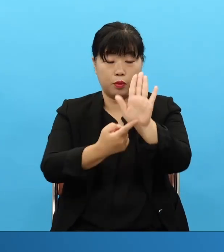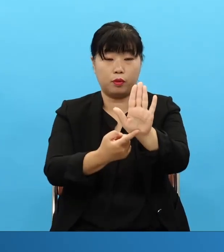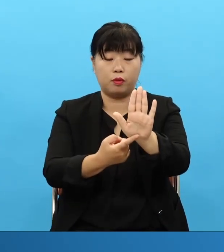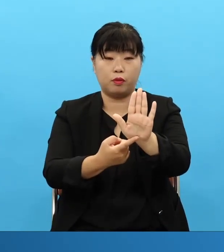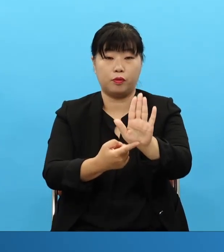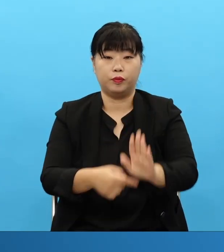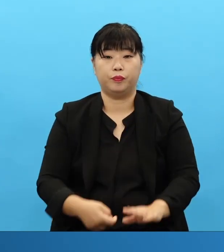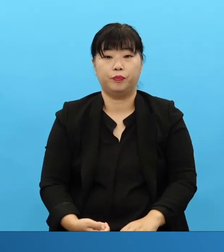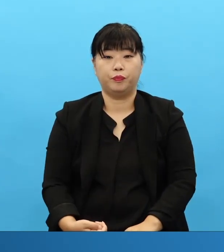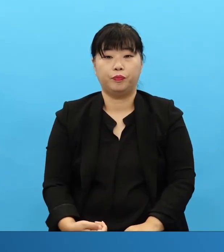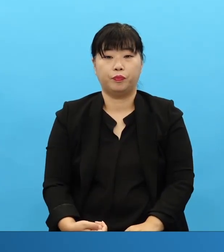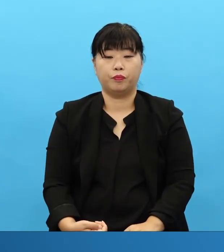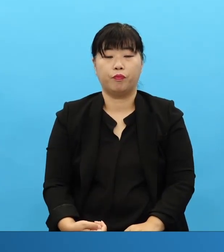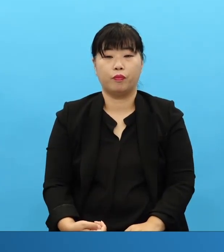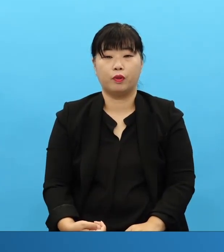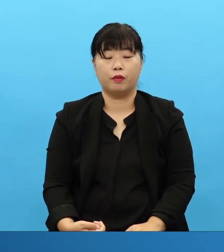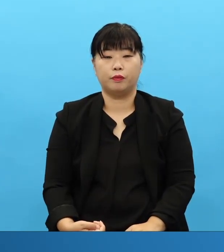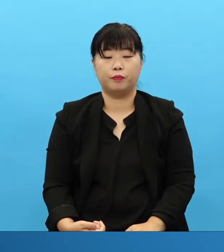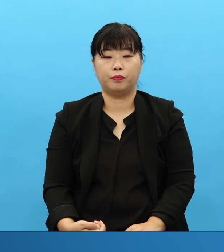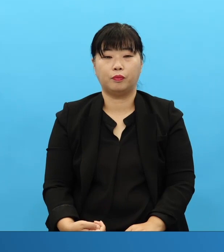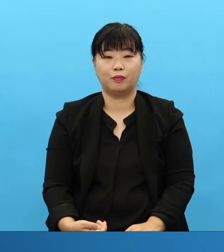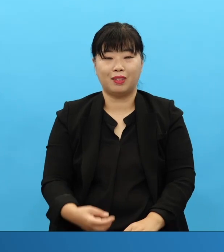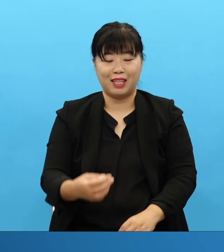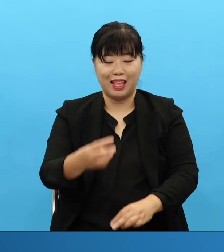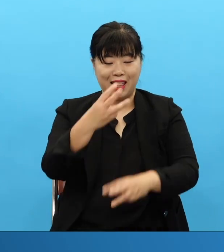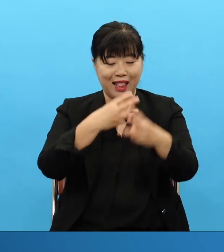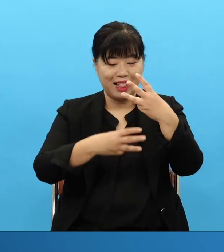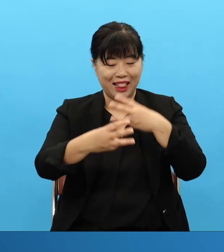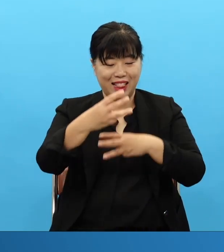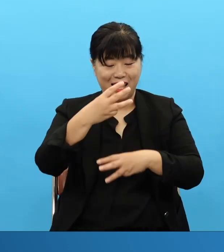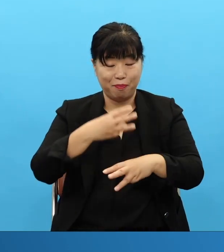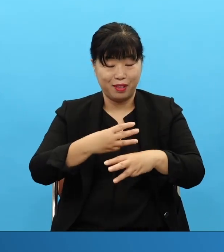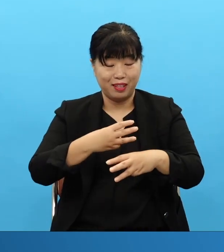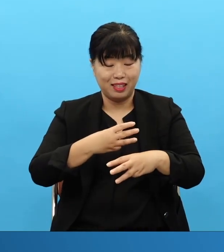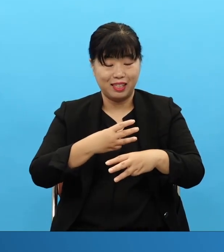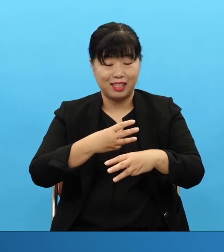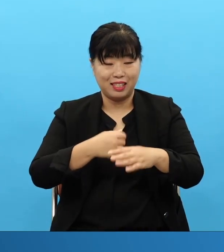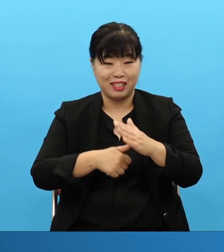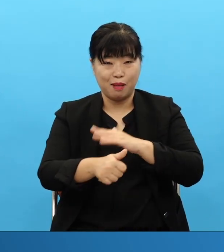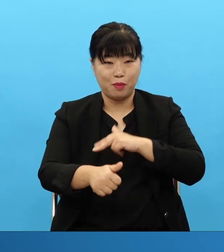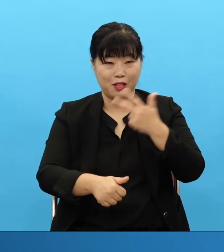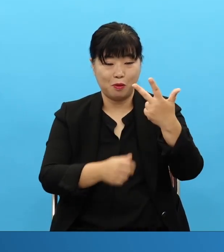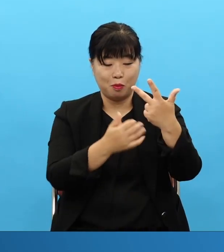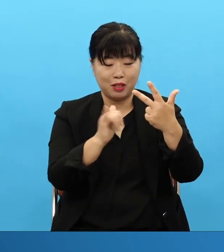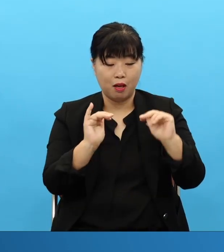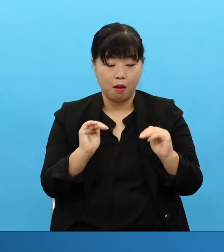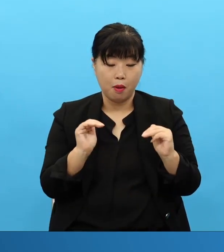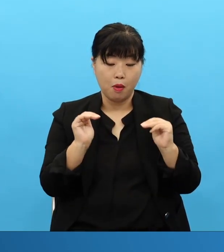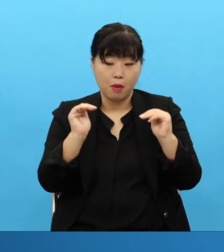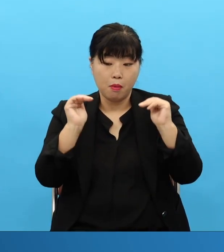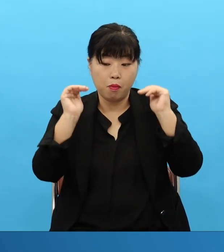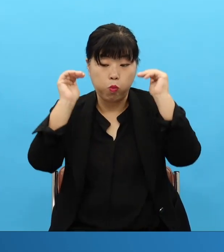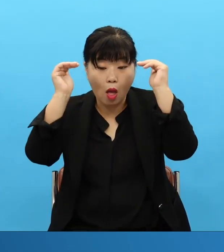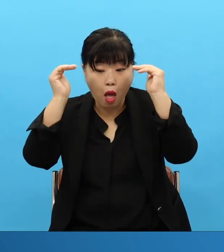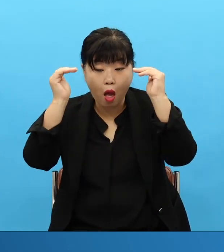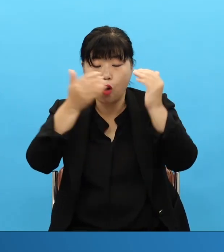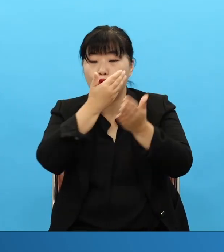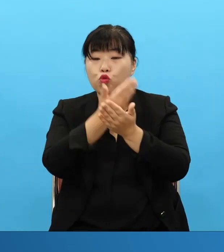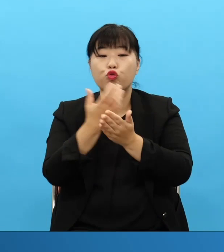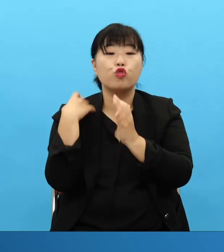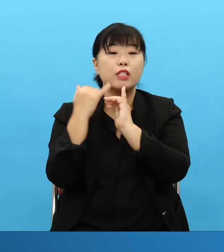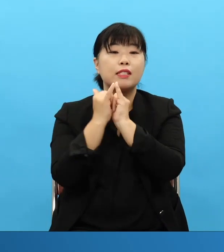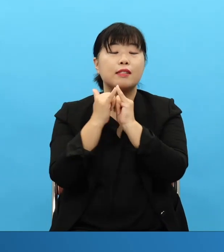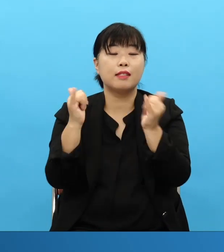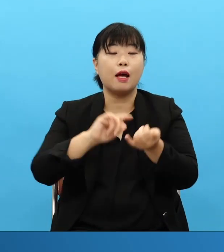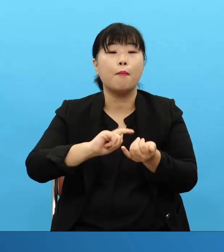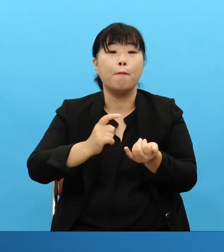먼저 The moment the 7 remnants became a church officer, the very first thing, 사람을 살리게 된 거예요. they saved others. 만난 사람이 살아나요.